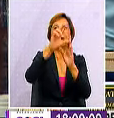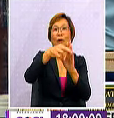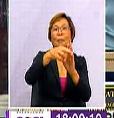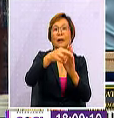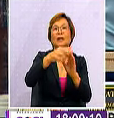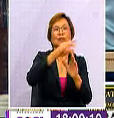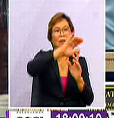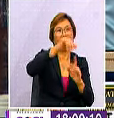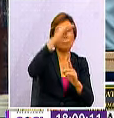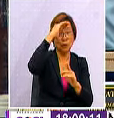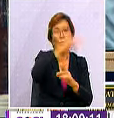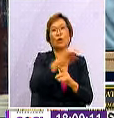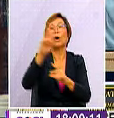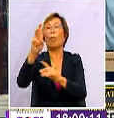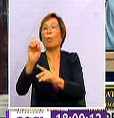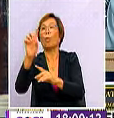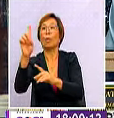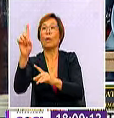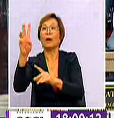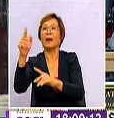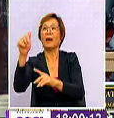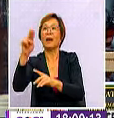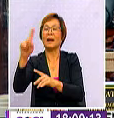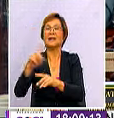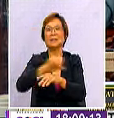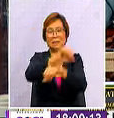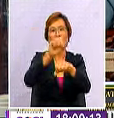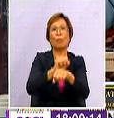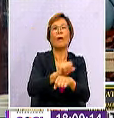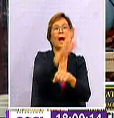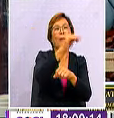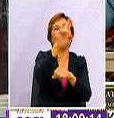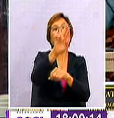Woodland, Singapura dan juga MRT3 di Lembah Kelang.